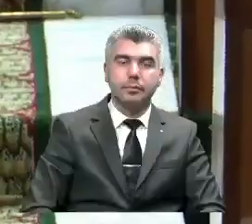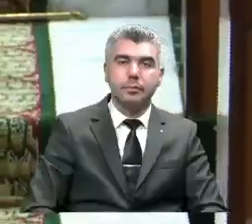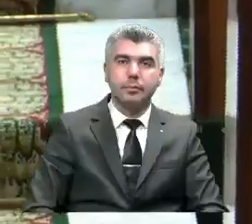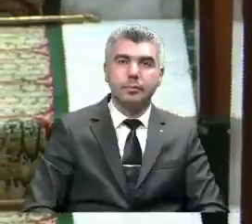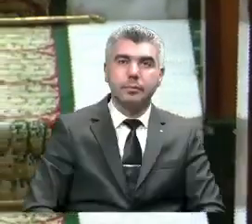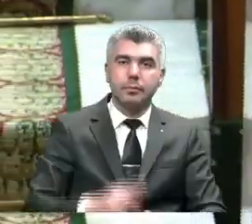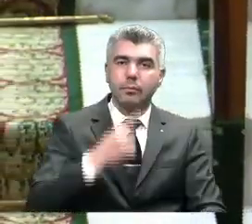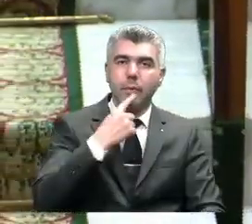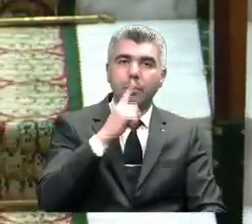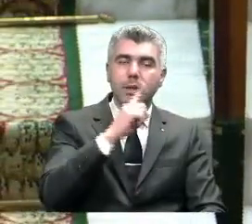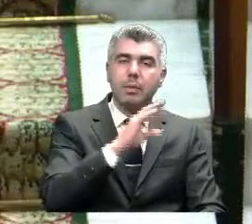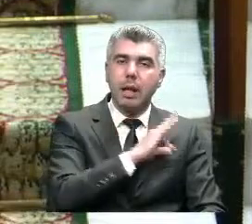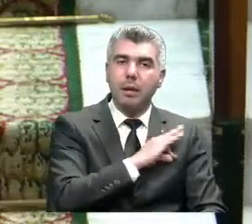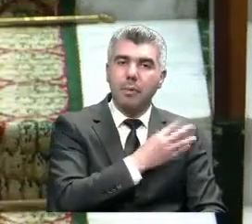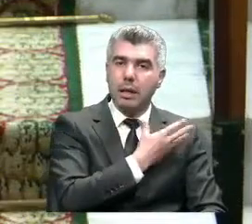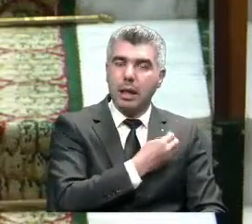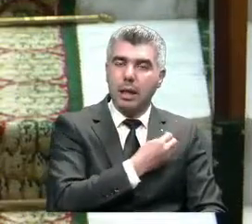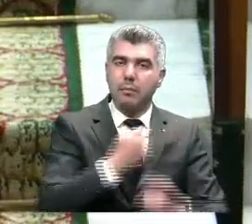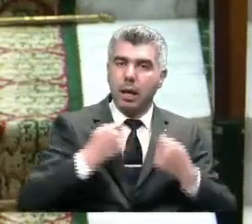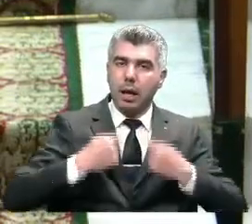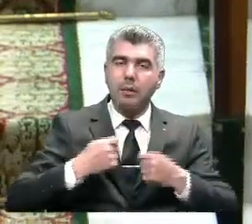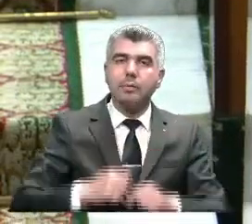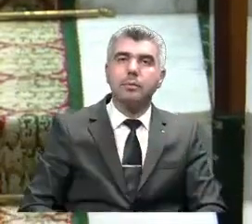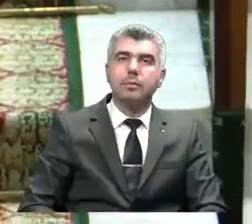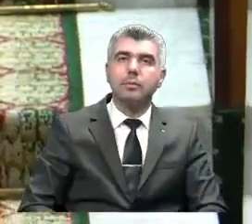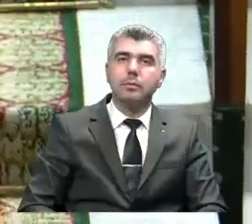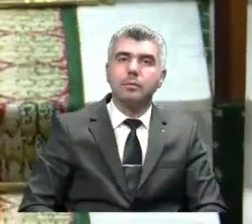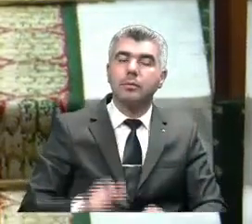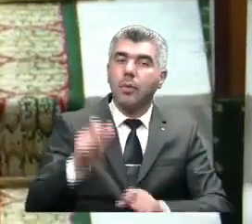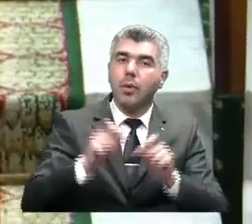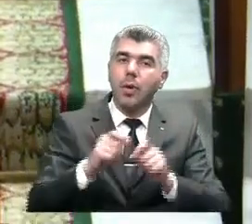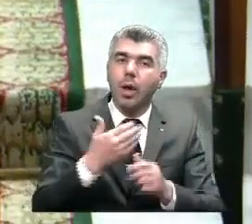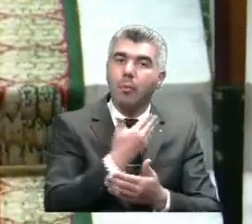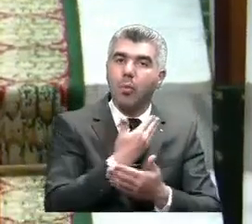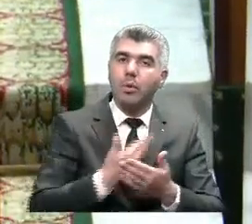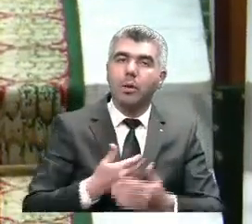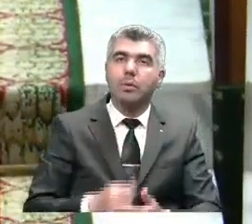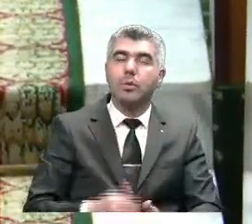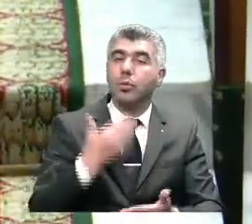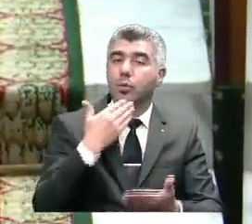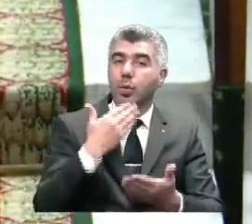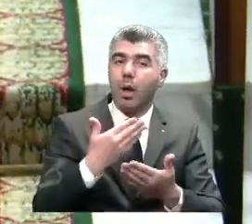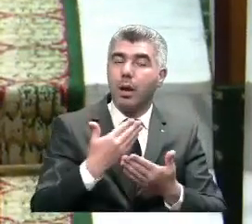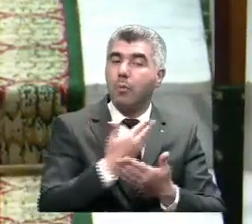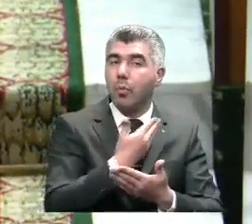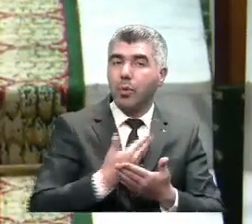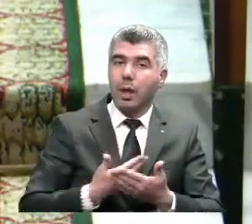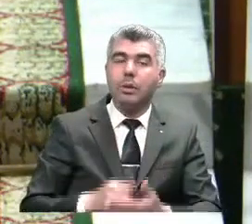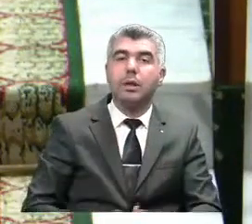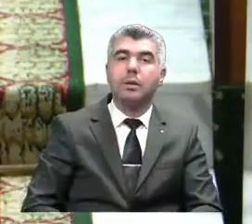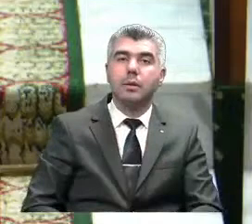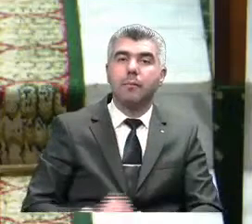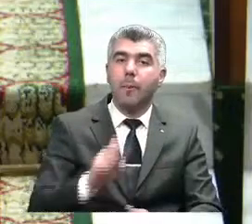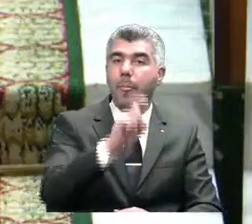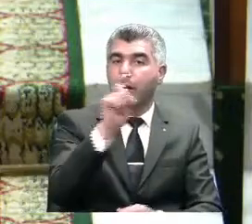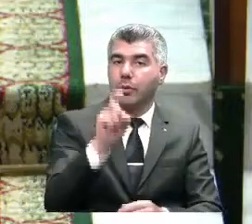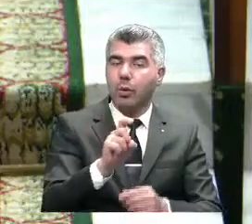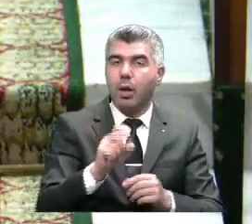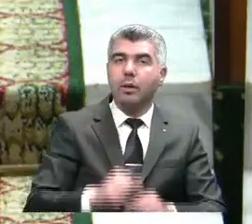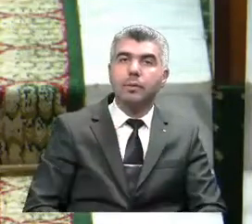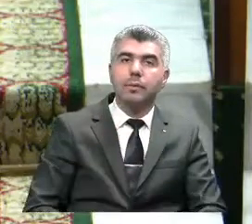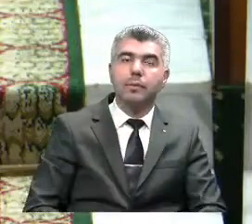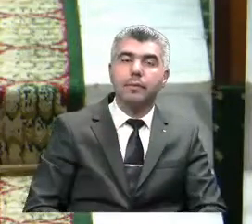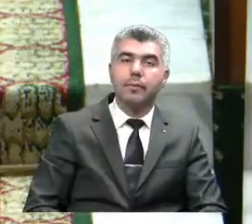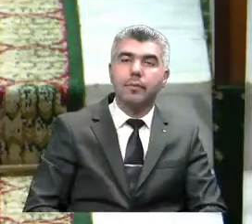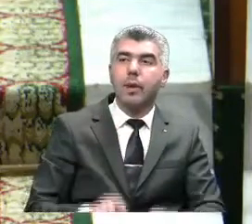بسم الله الرحمن الرحيم السيد الرئيس المحترم السيدات والساده المستشارين المحترمين شكرا سيد المستشار على هذا السؤال بغيت